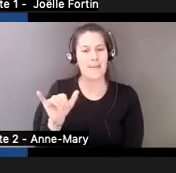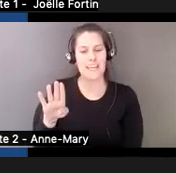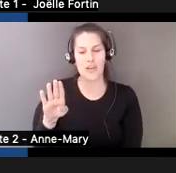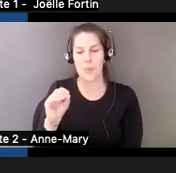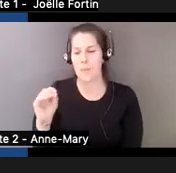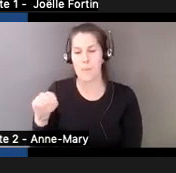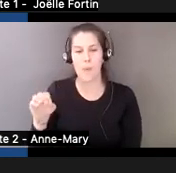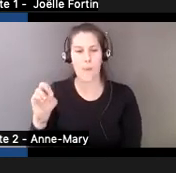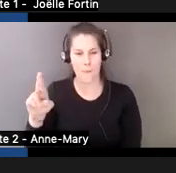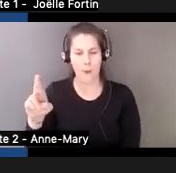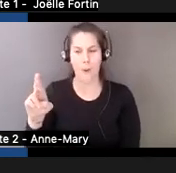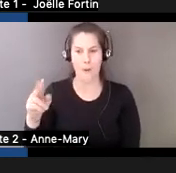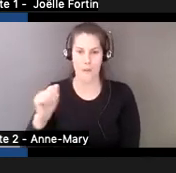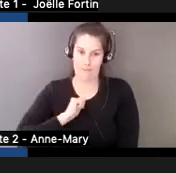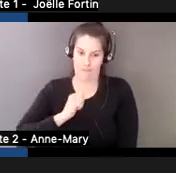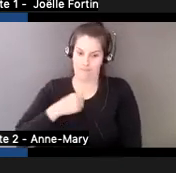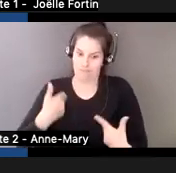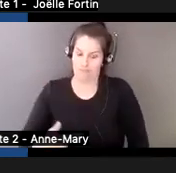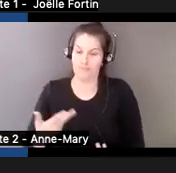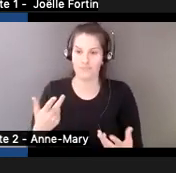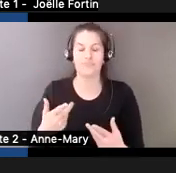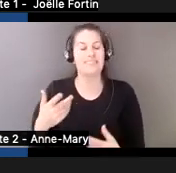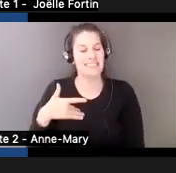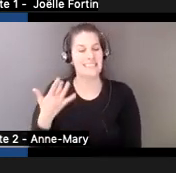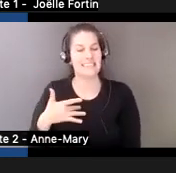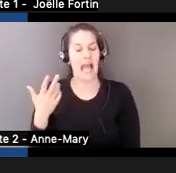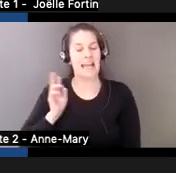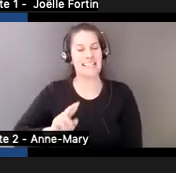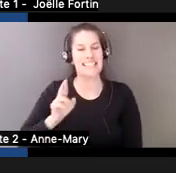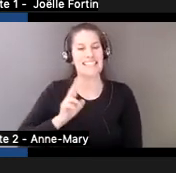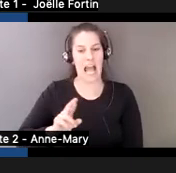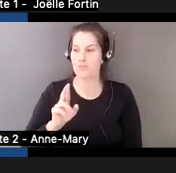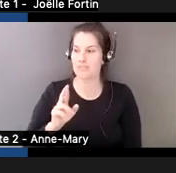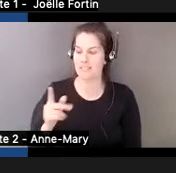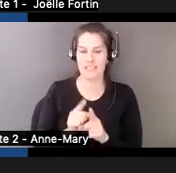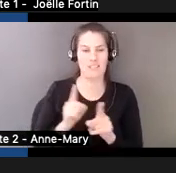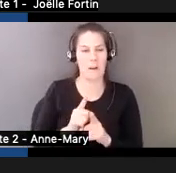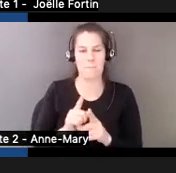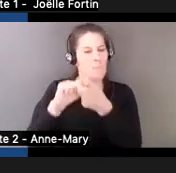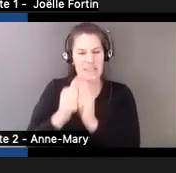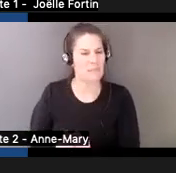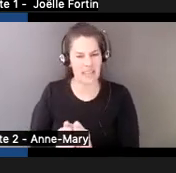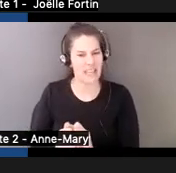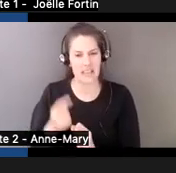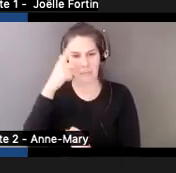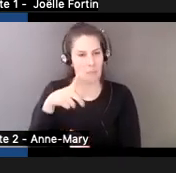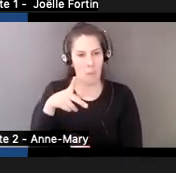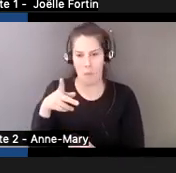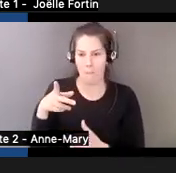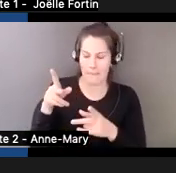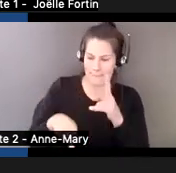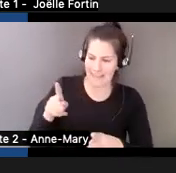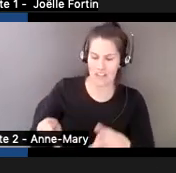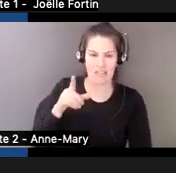résidences est mal adapté pour l'arrivée un jour des baby boomers. Et je donne un exemple très concret, nos